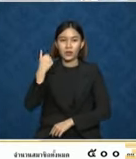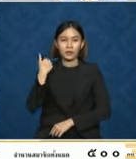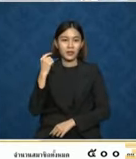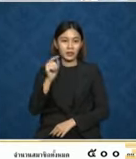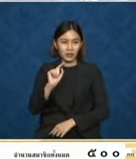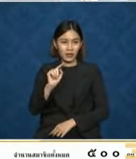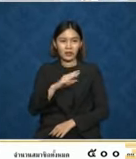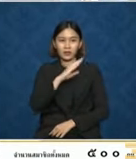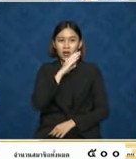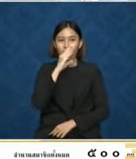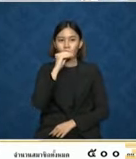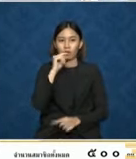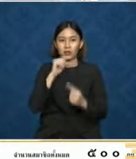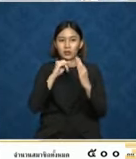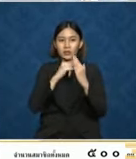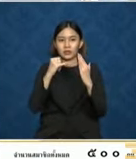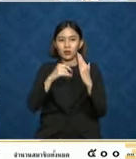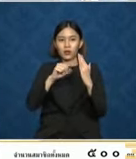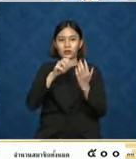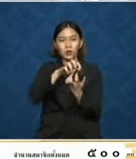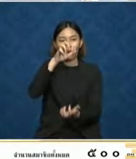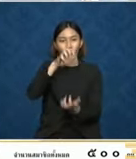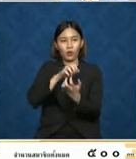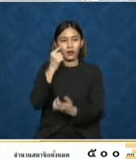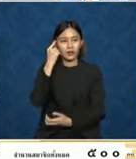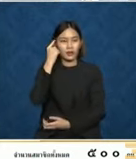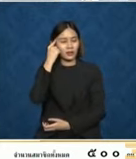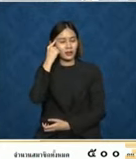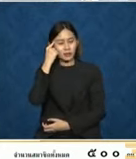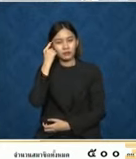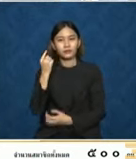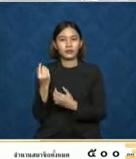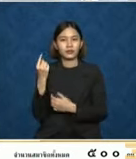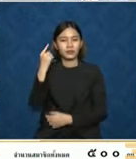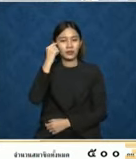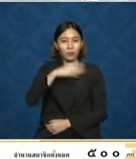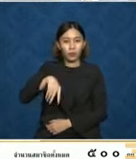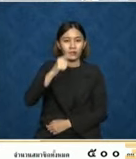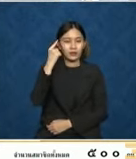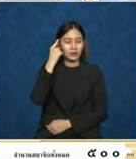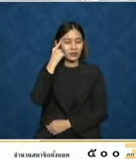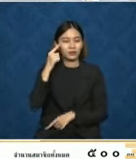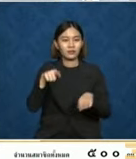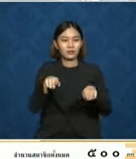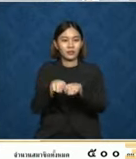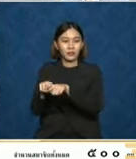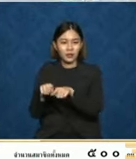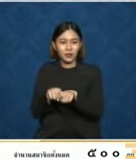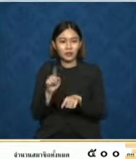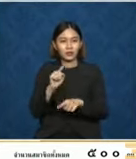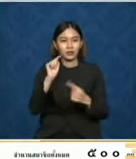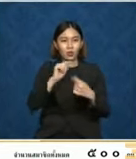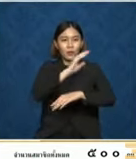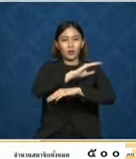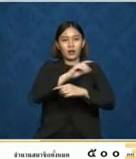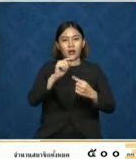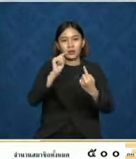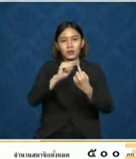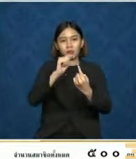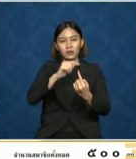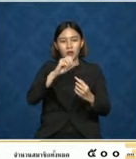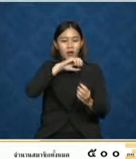านถ้าพูดถึงจังหวัดสมุทรปราการก็ต้องแวบเข้ามาในความคิดของใครหลายๆคนเลยนะคะนั่นก็คือภูเขาขยะลูก